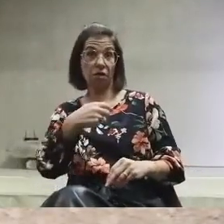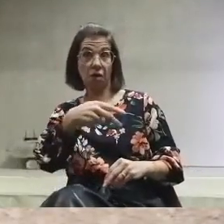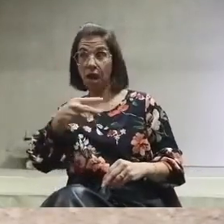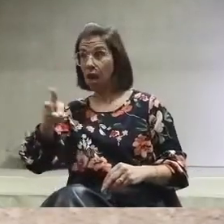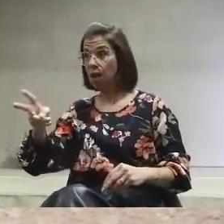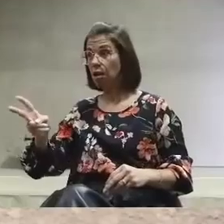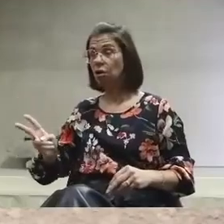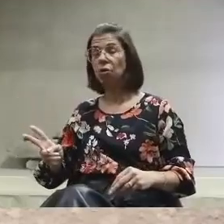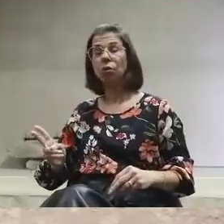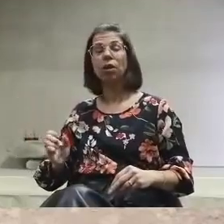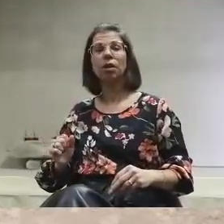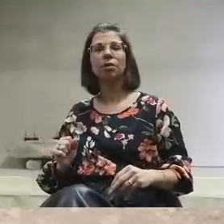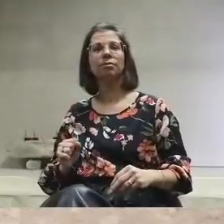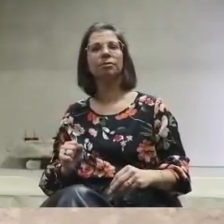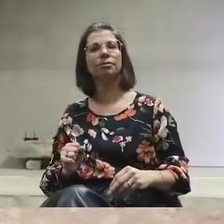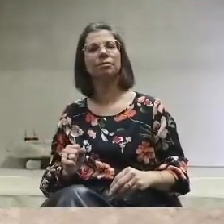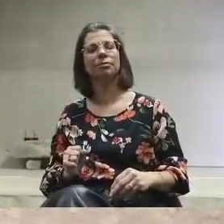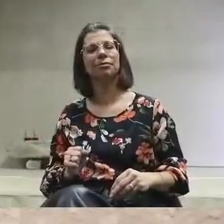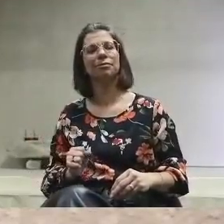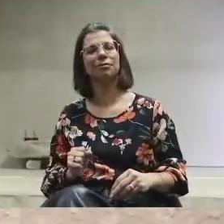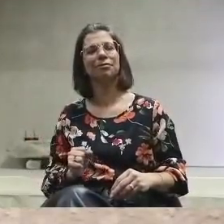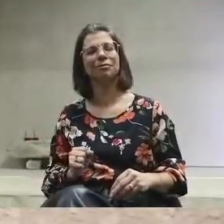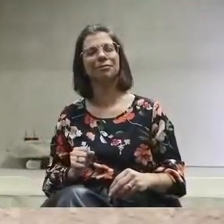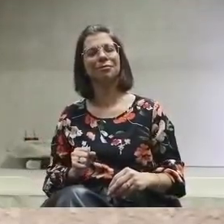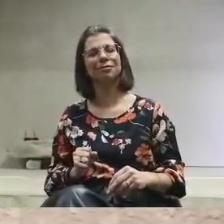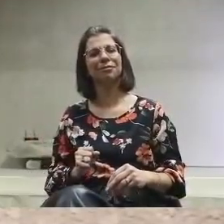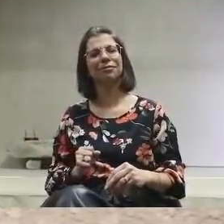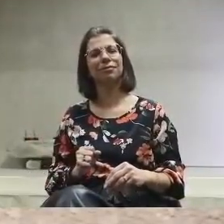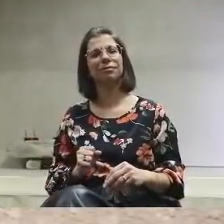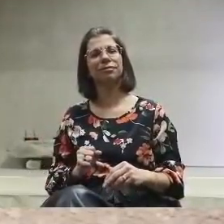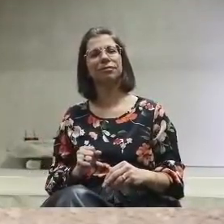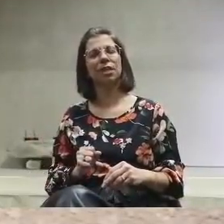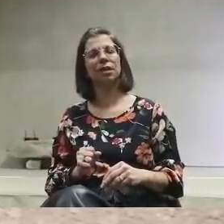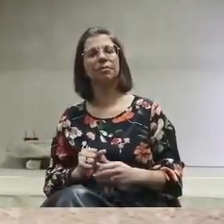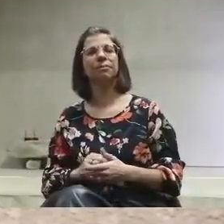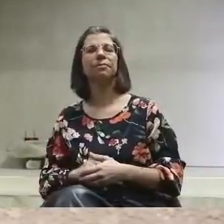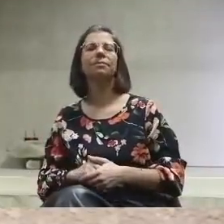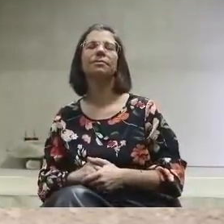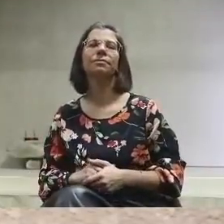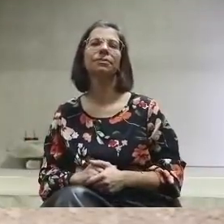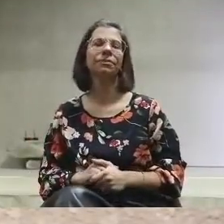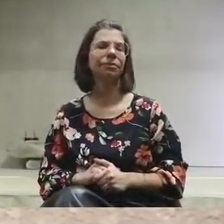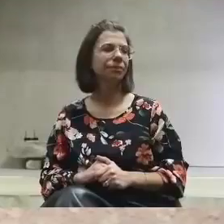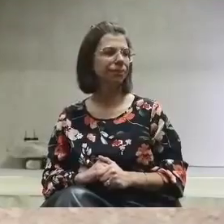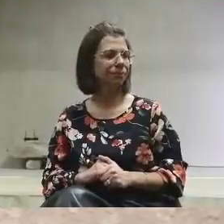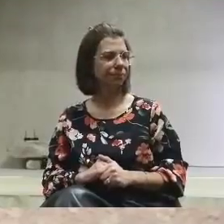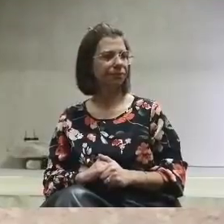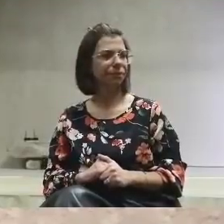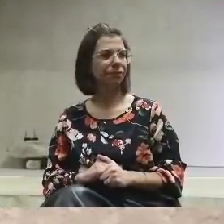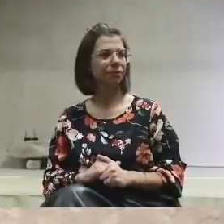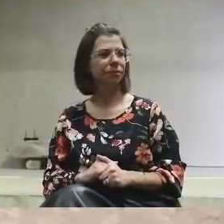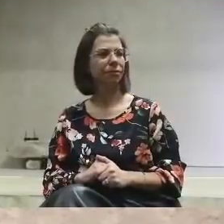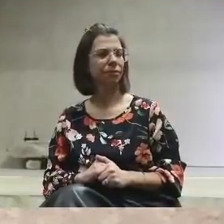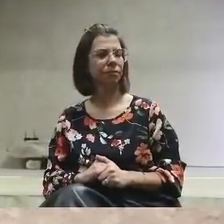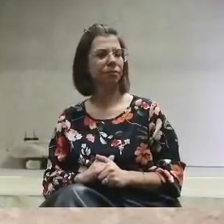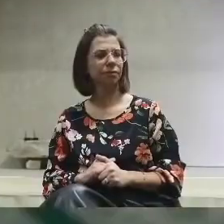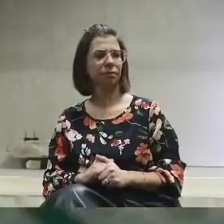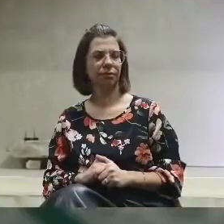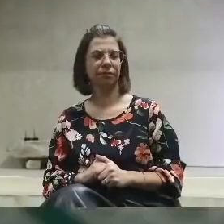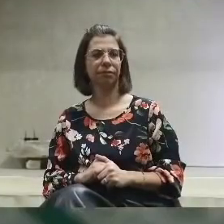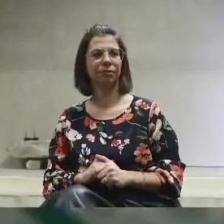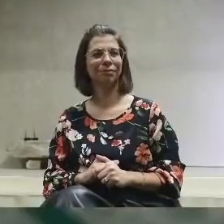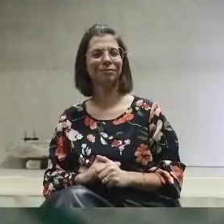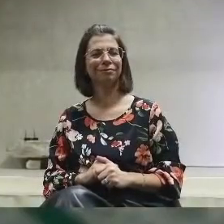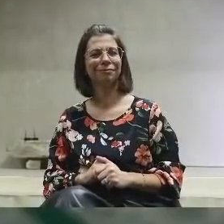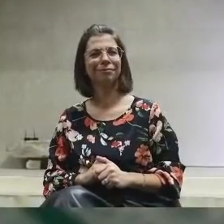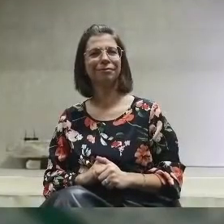lecture, car la parole de la croix est folie pour ceux qui périssent, certes, mais pour nous qui sommes sauvés,